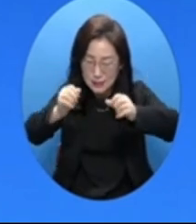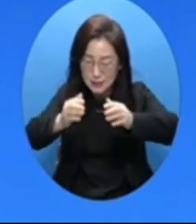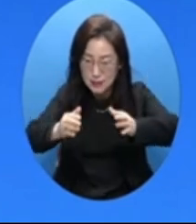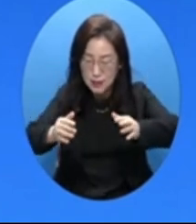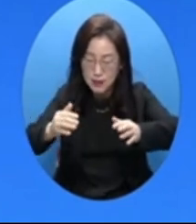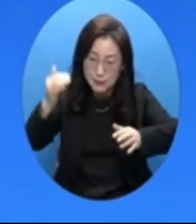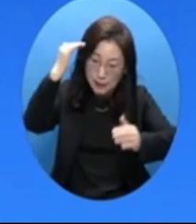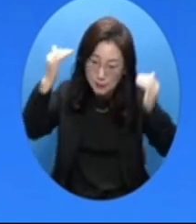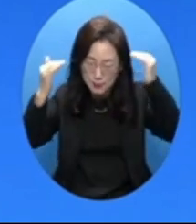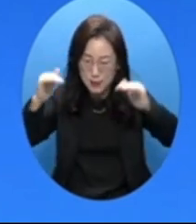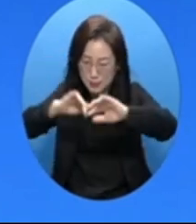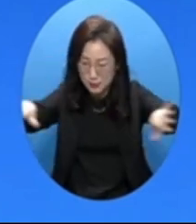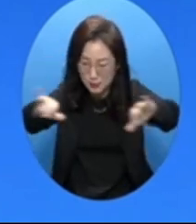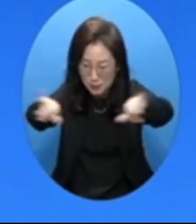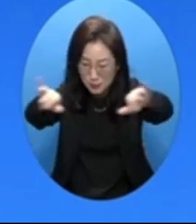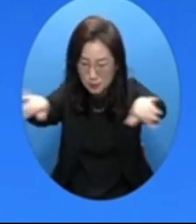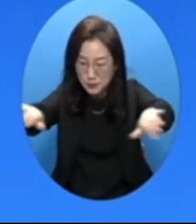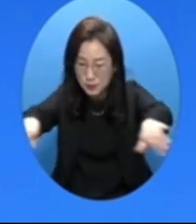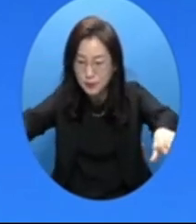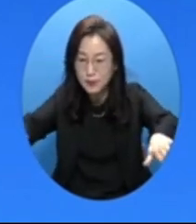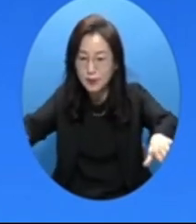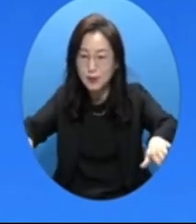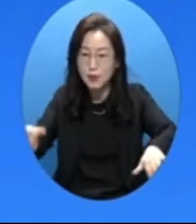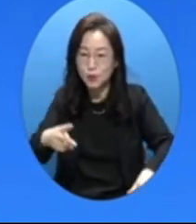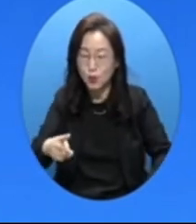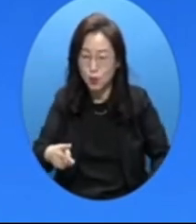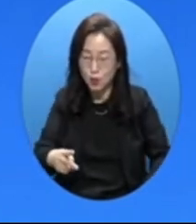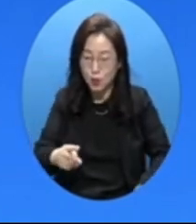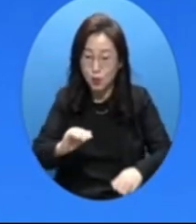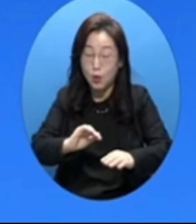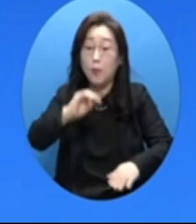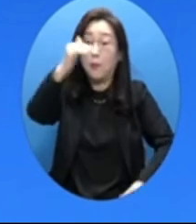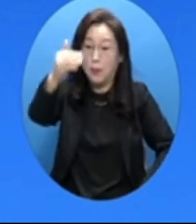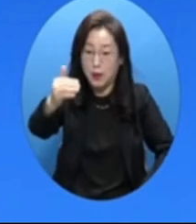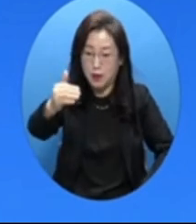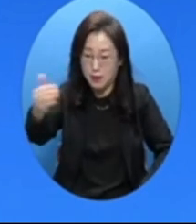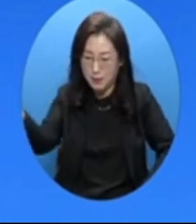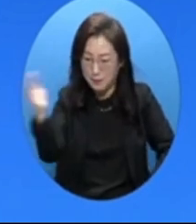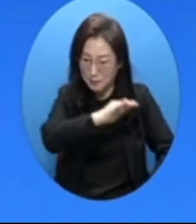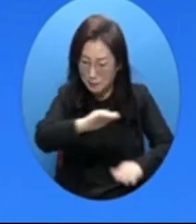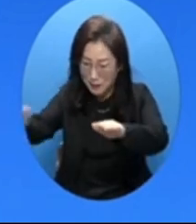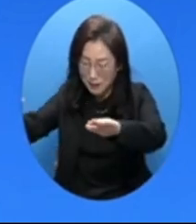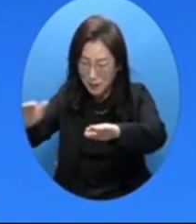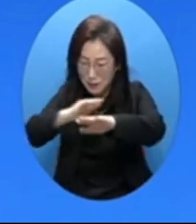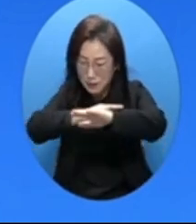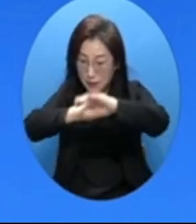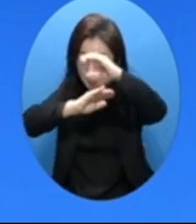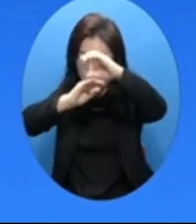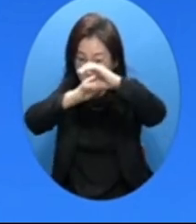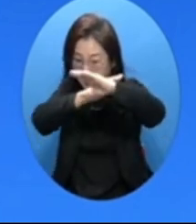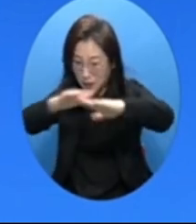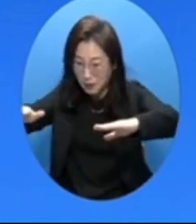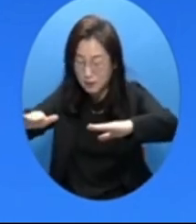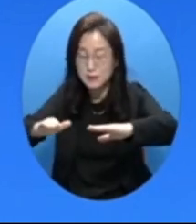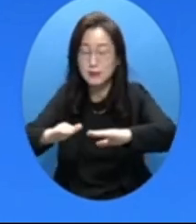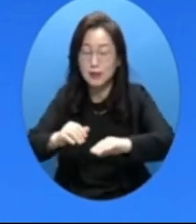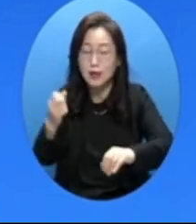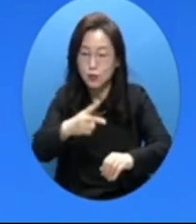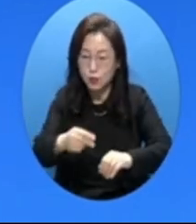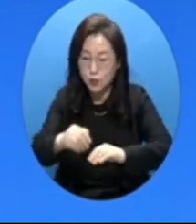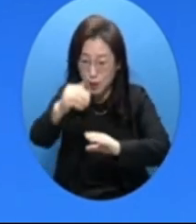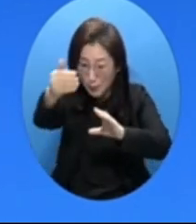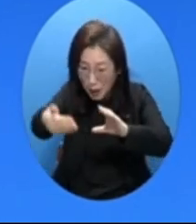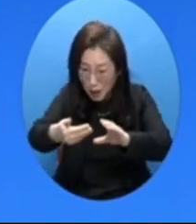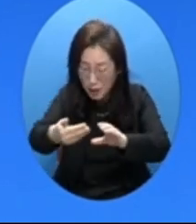장애물들을 제거하고 높아진 덕들을 낮추고 파일봉에는 메꿉니다 마찬가지로 우리가 주님